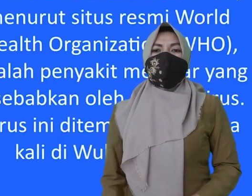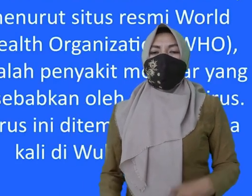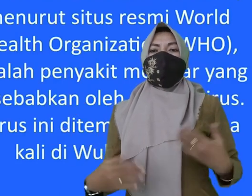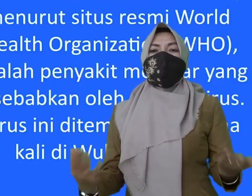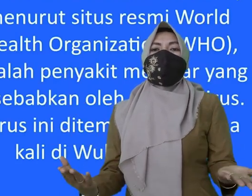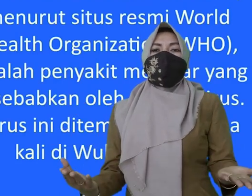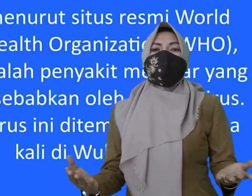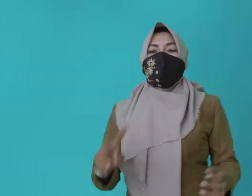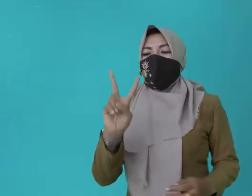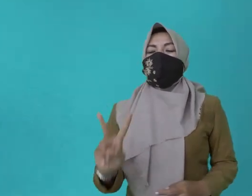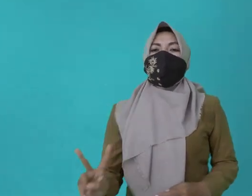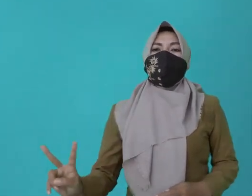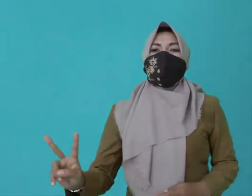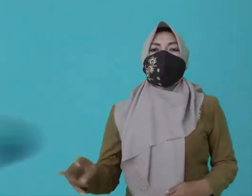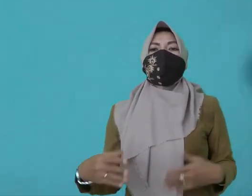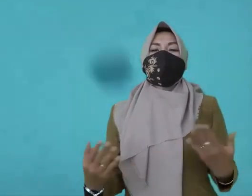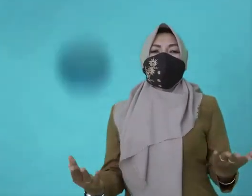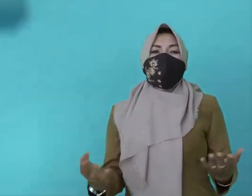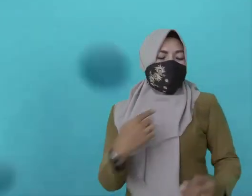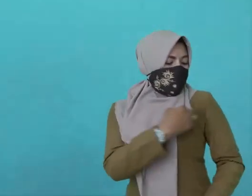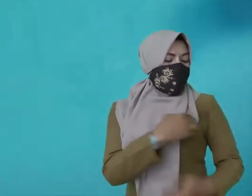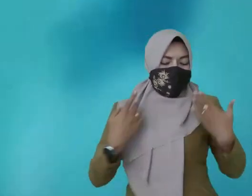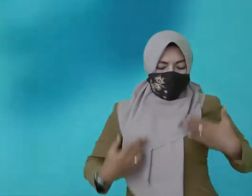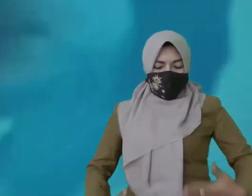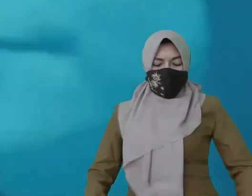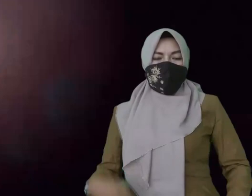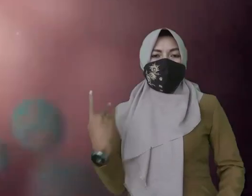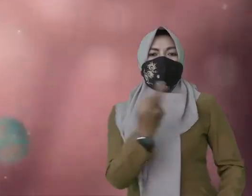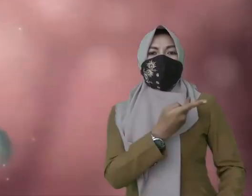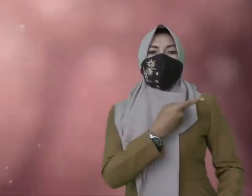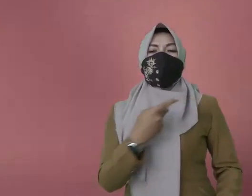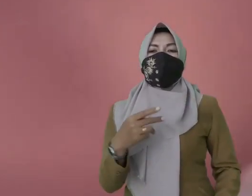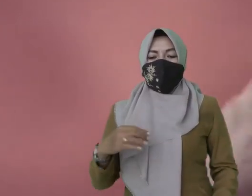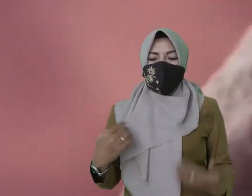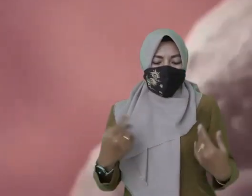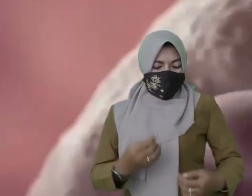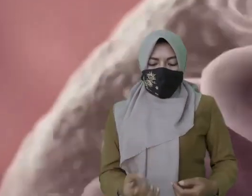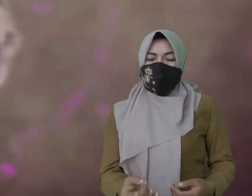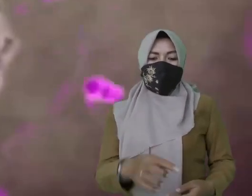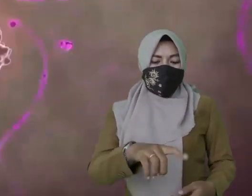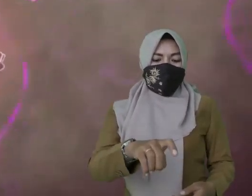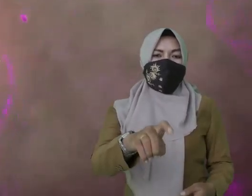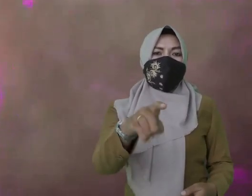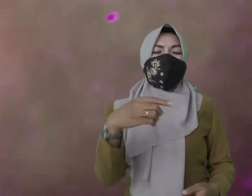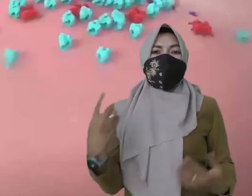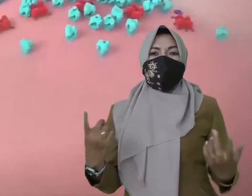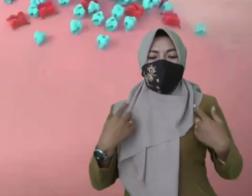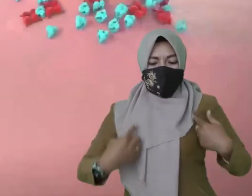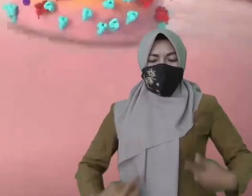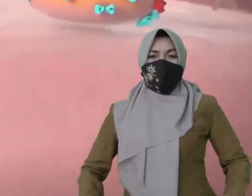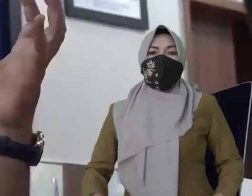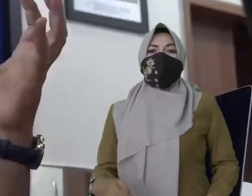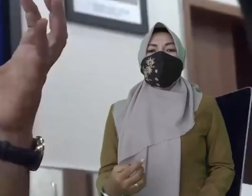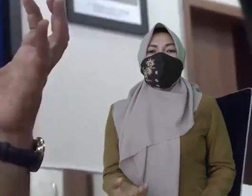Indonesia. Nah, penyebabnya apa? Virus. Jadi kalau ada infeksi di tubuh kita oleh berbagai kuman, parasit,